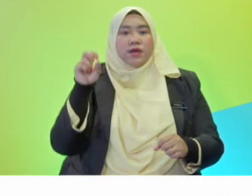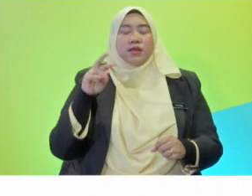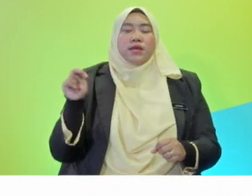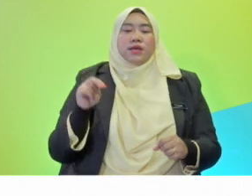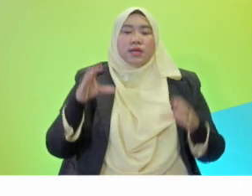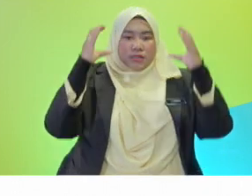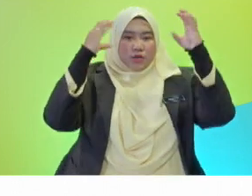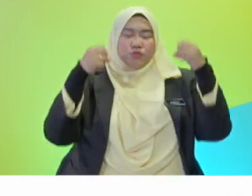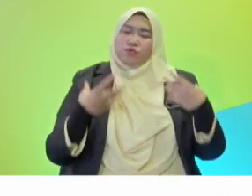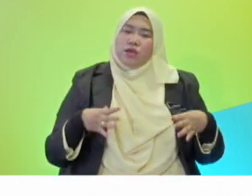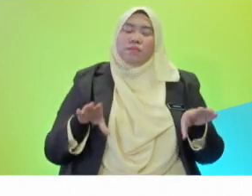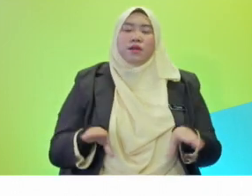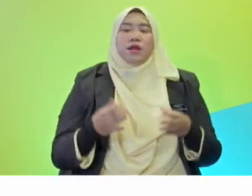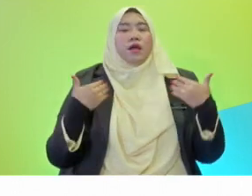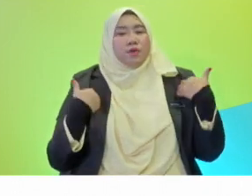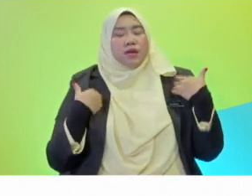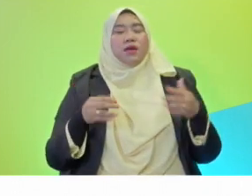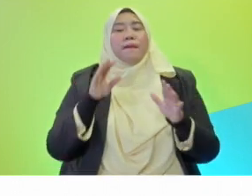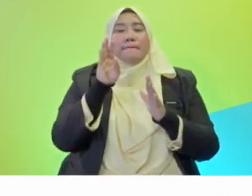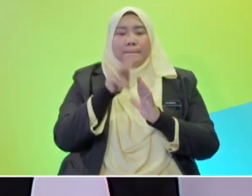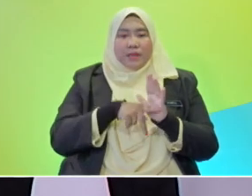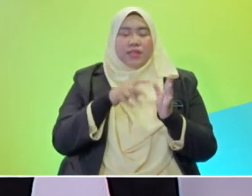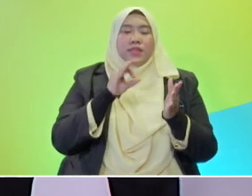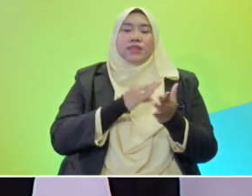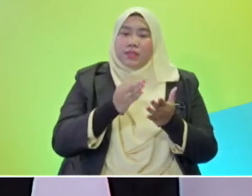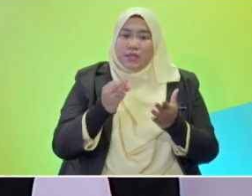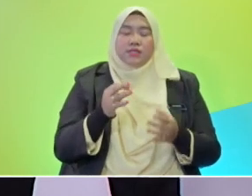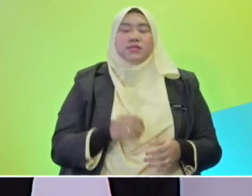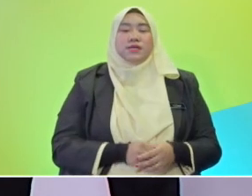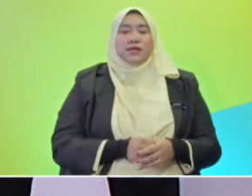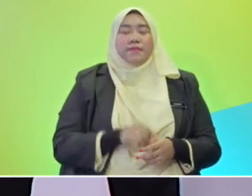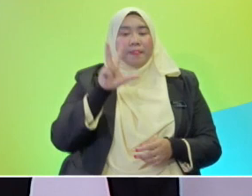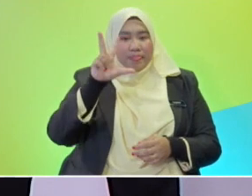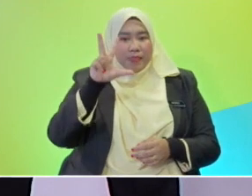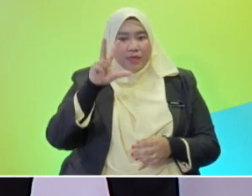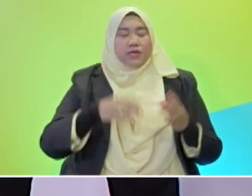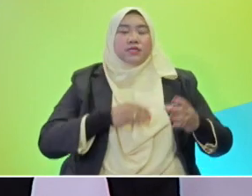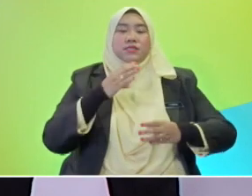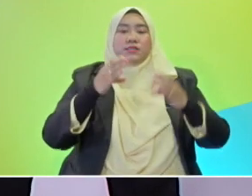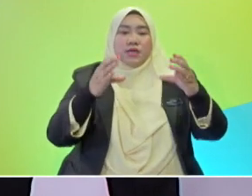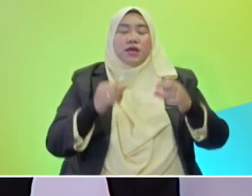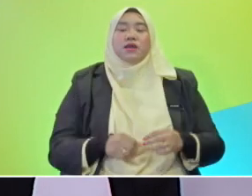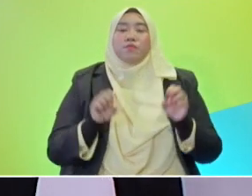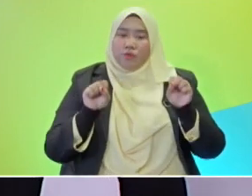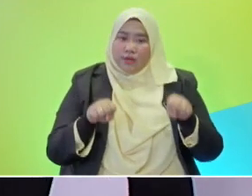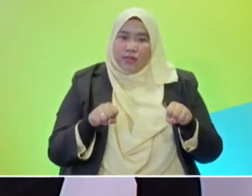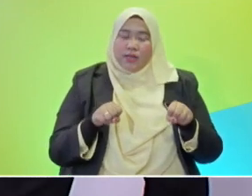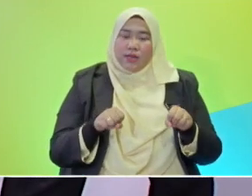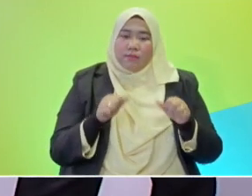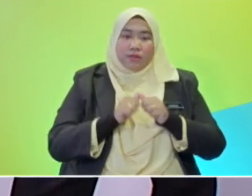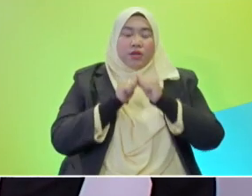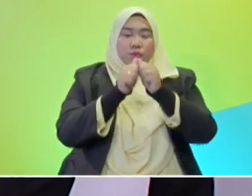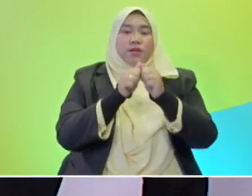berlaku pun taksiran dimana penaksiran PBB 3 kaidah itu boleh berjalan serentak Ceko bagi